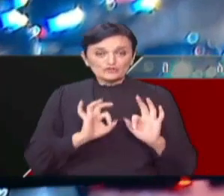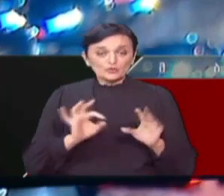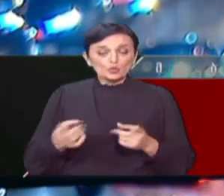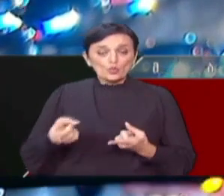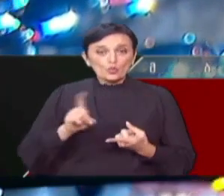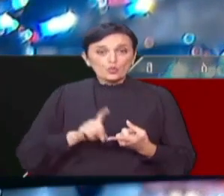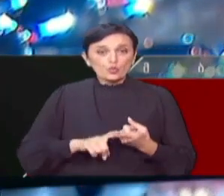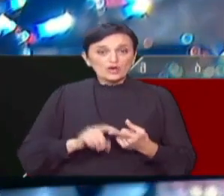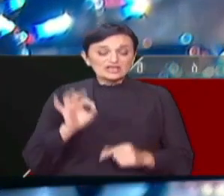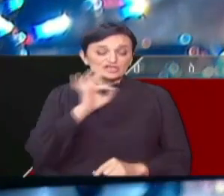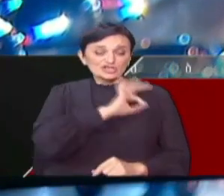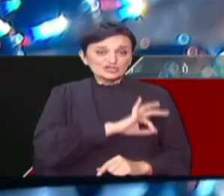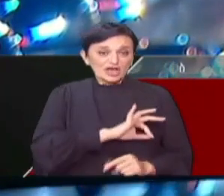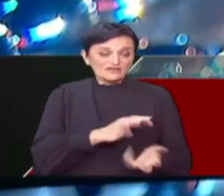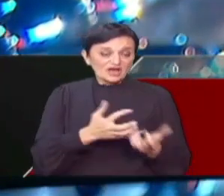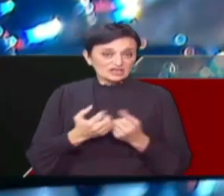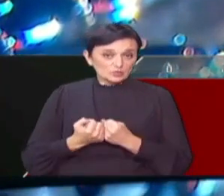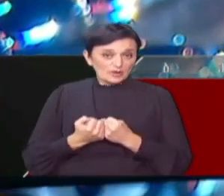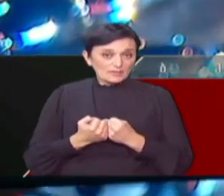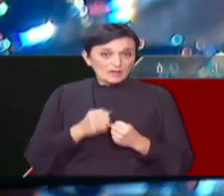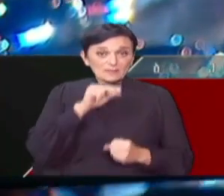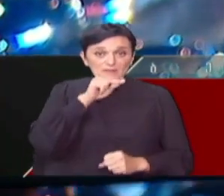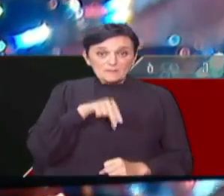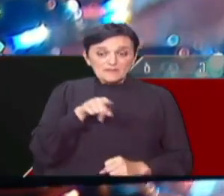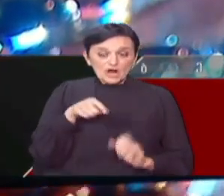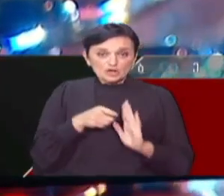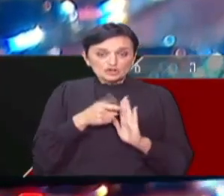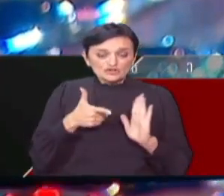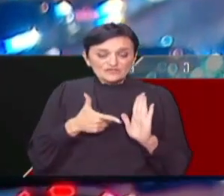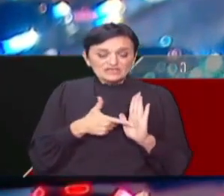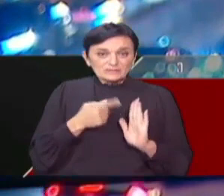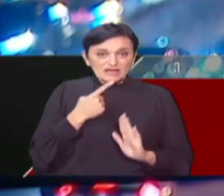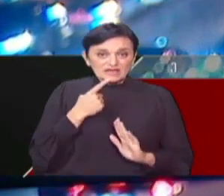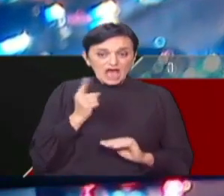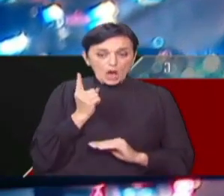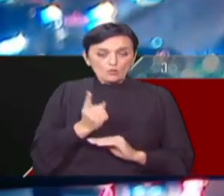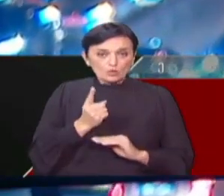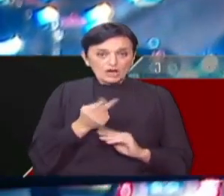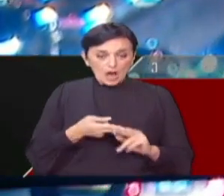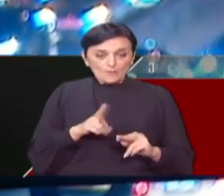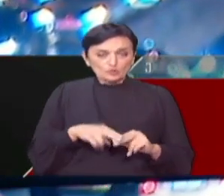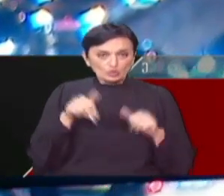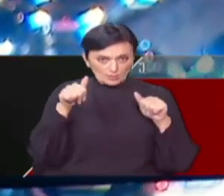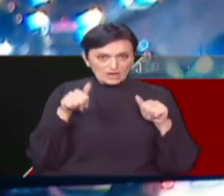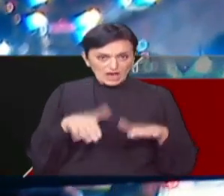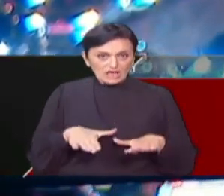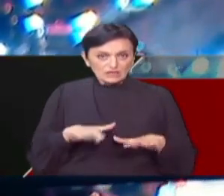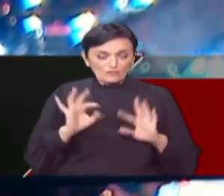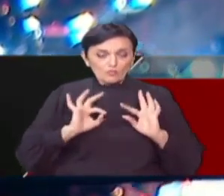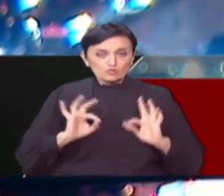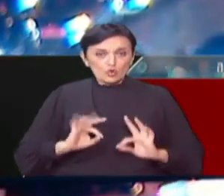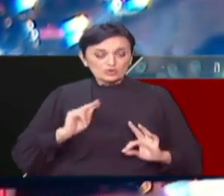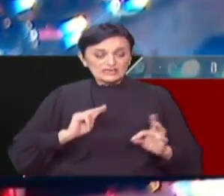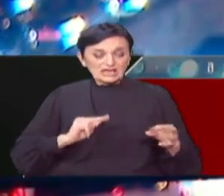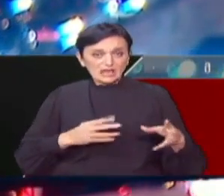ukavshirdeba shegavatebis miigebas, radgan braldebulebs 17 tseli emukrebodat da amitom gadaqvites